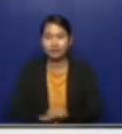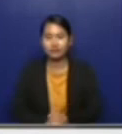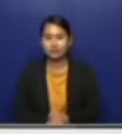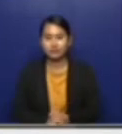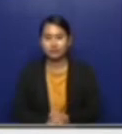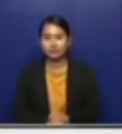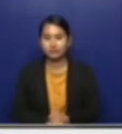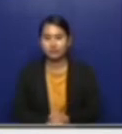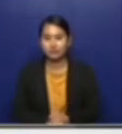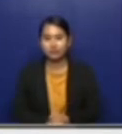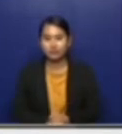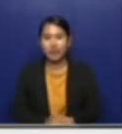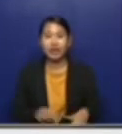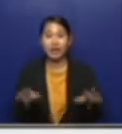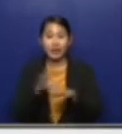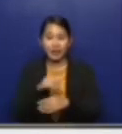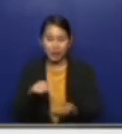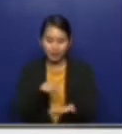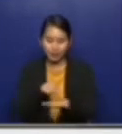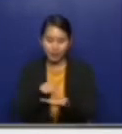กด2นาทีแค่นั้นน่ะ